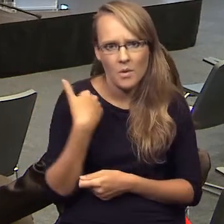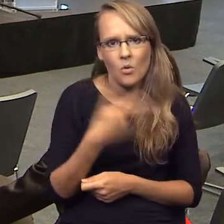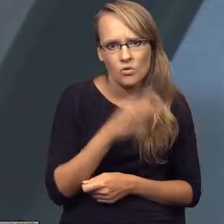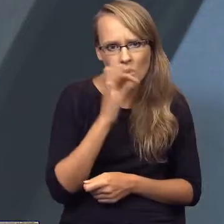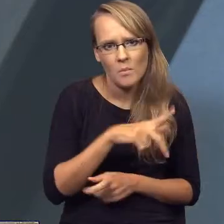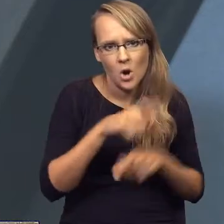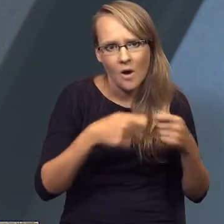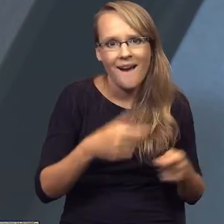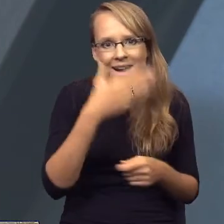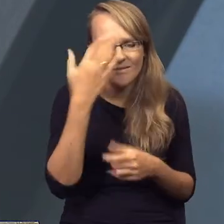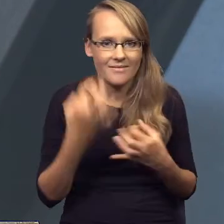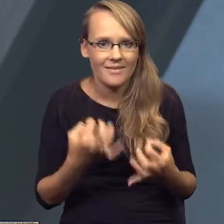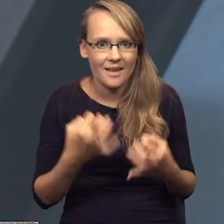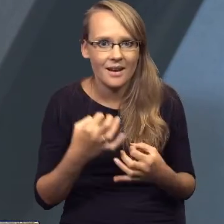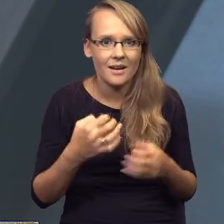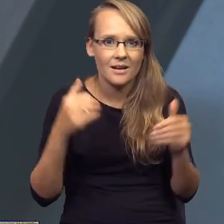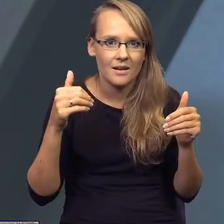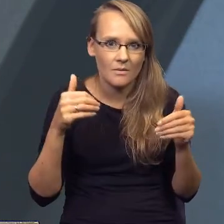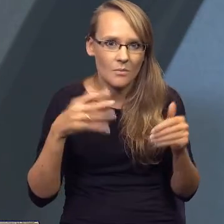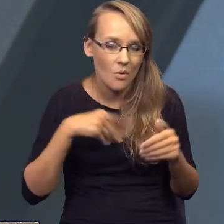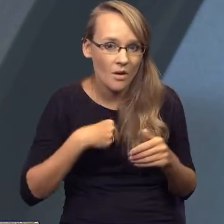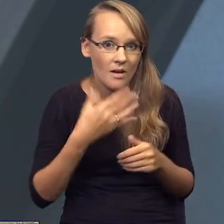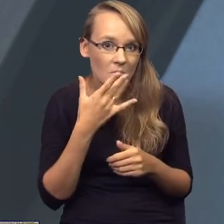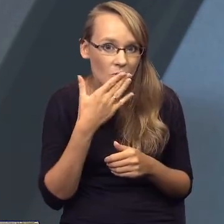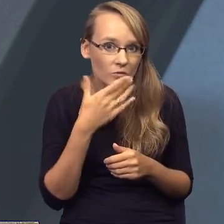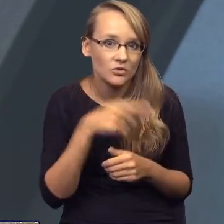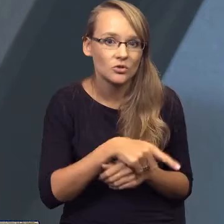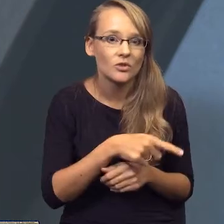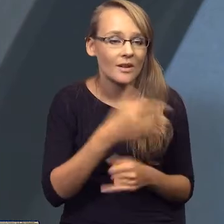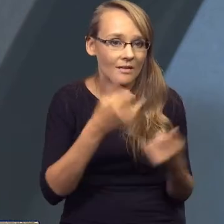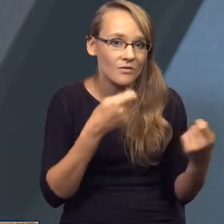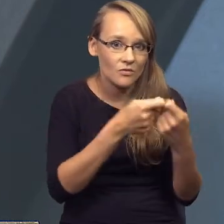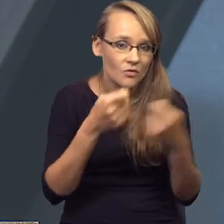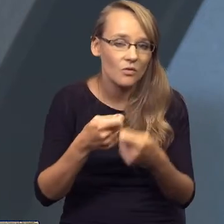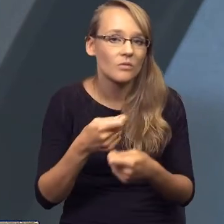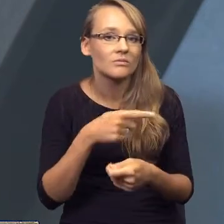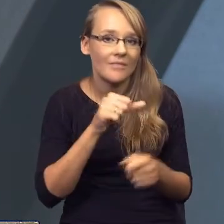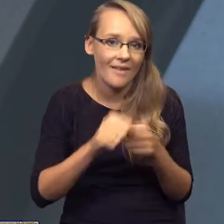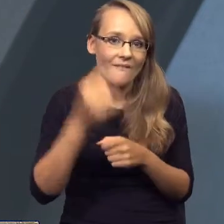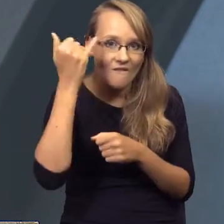i miejsce, żeby mówić też o wadach takiej współpracy.